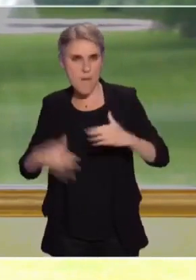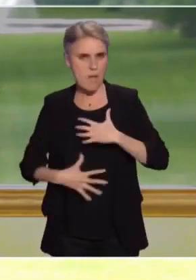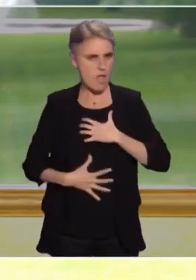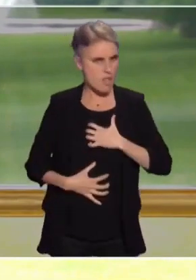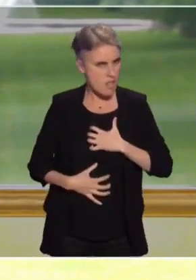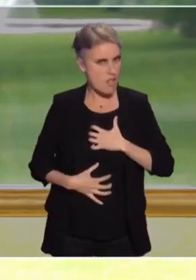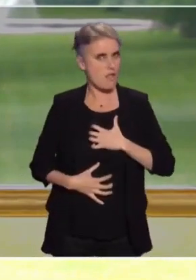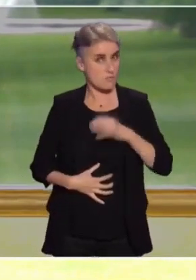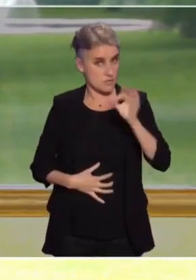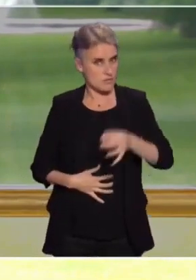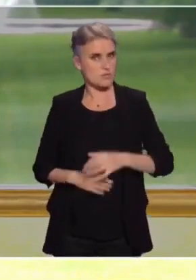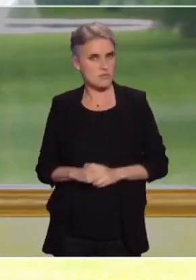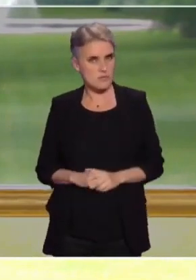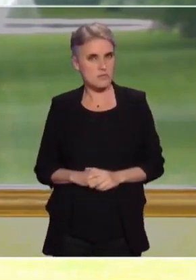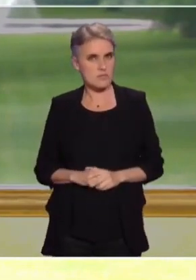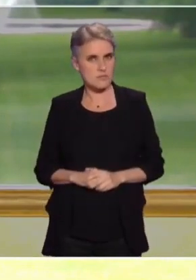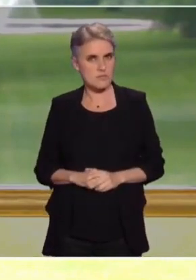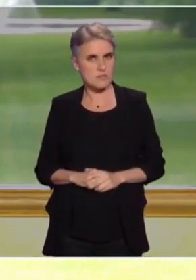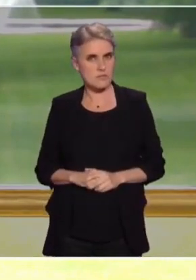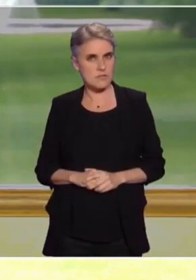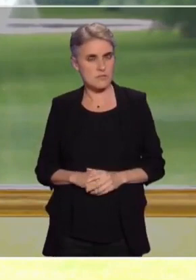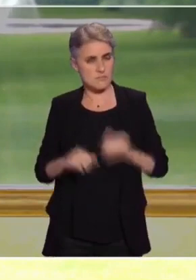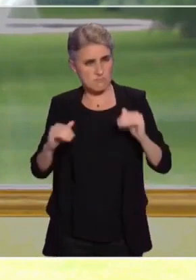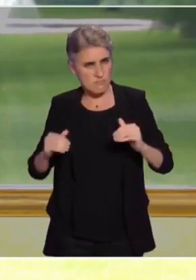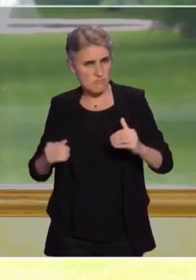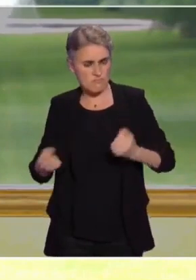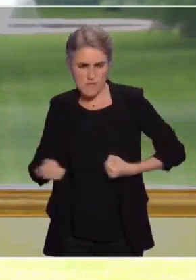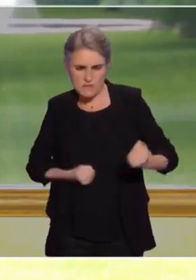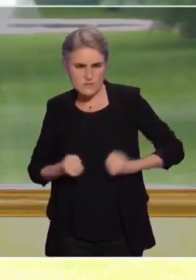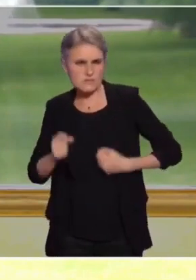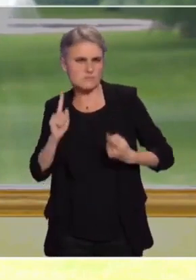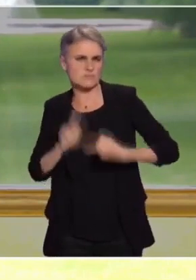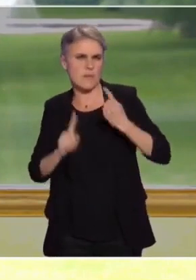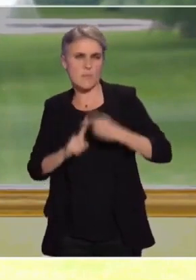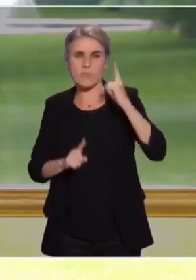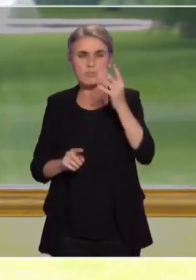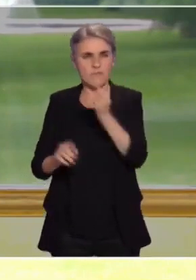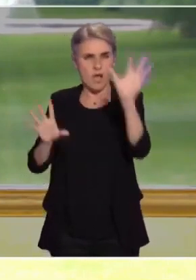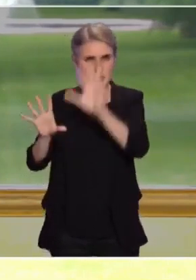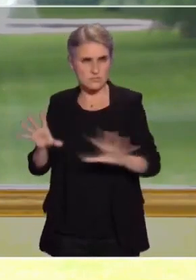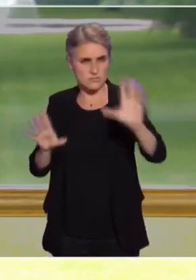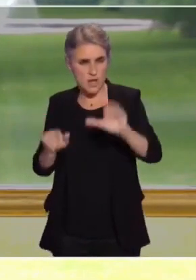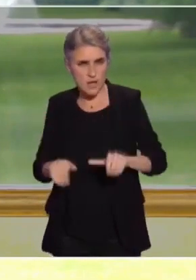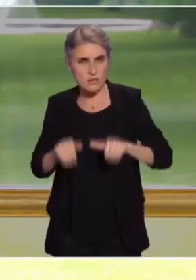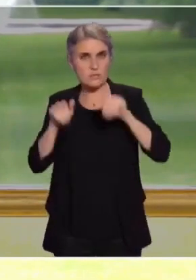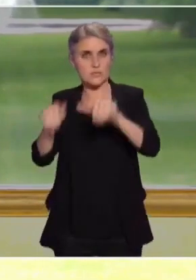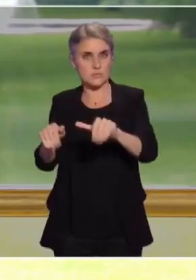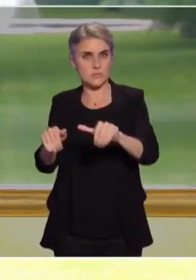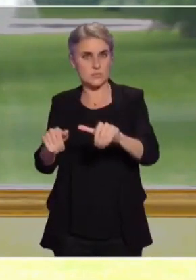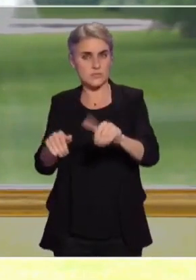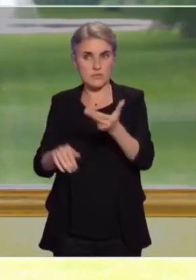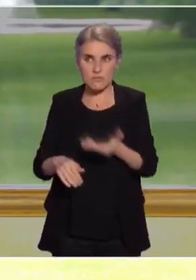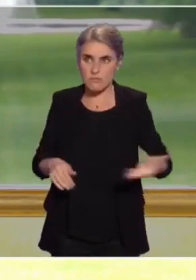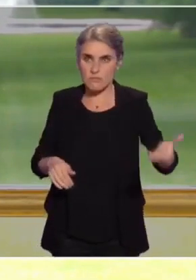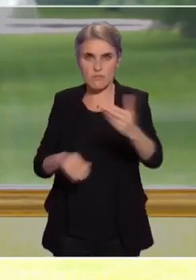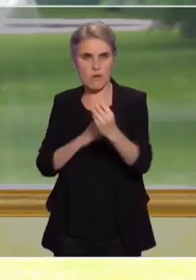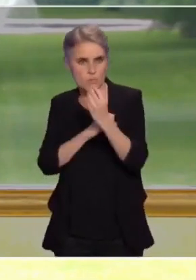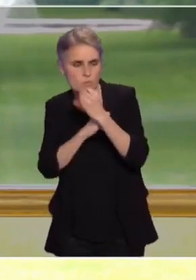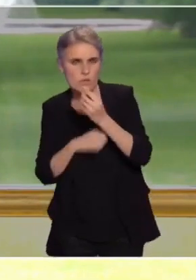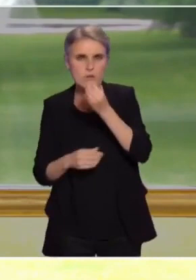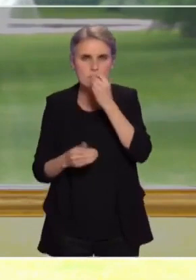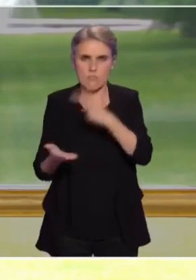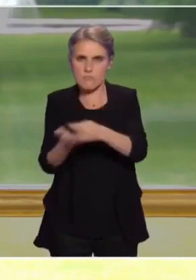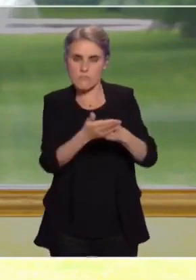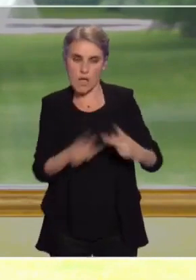angoisse bien souvent pour assurer les services essentiels à la nation nous avons pu nous nourrir et